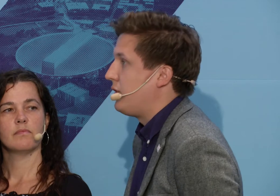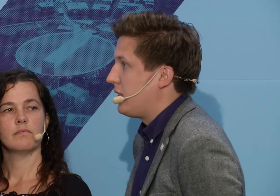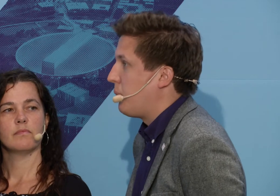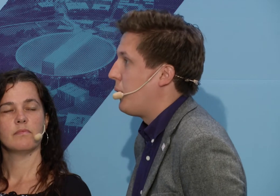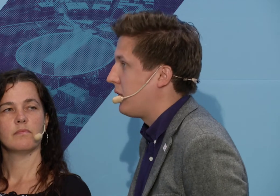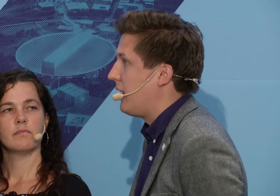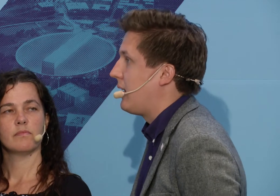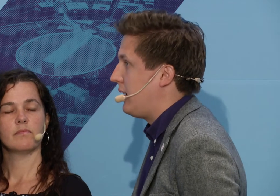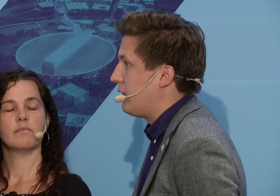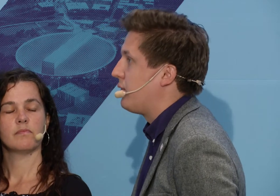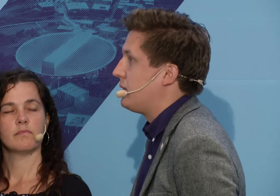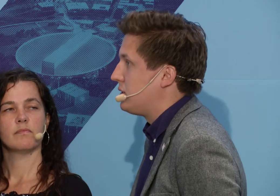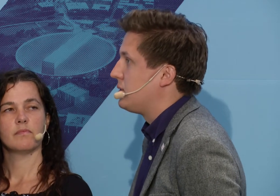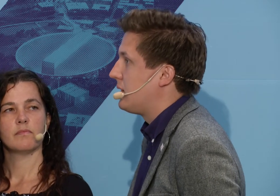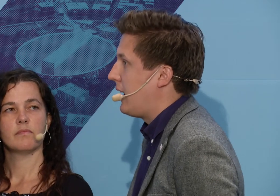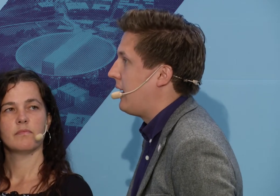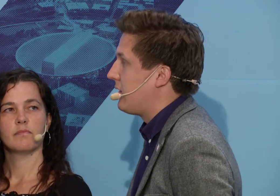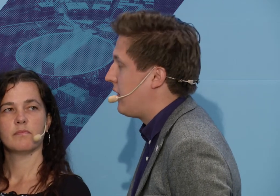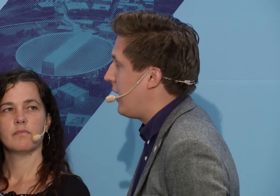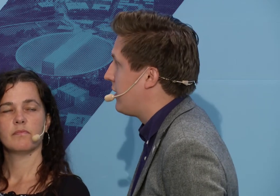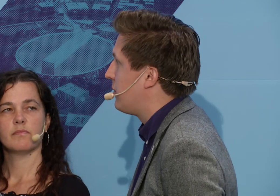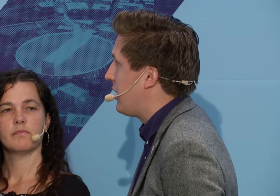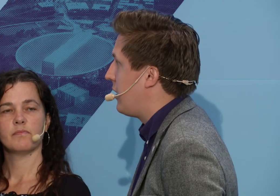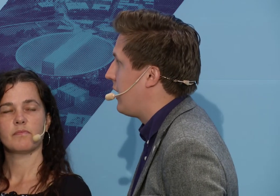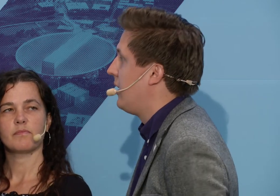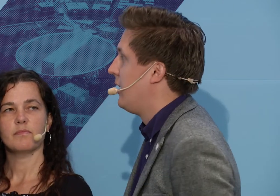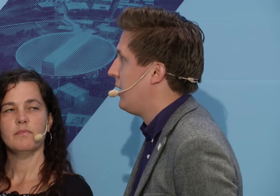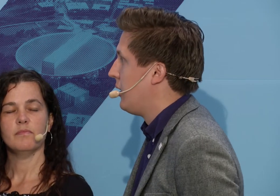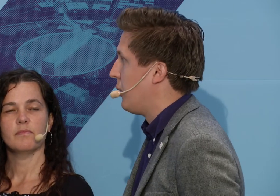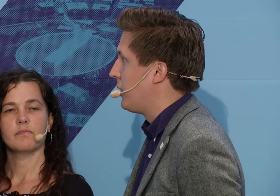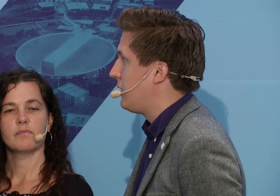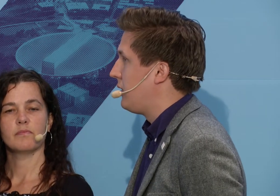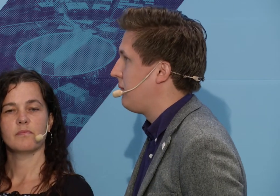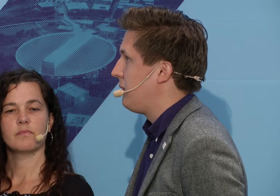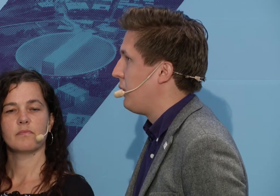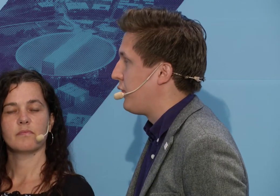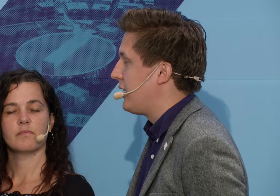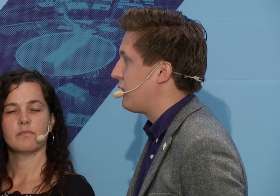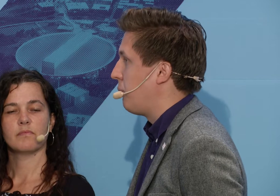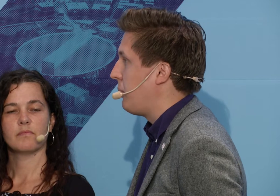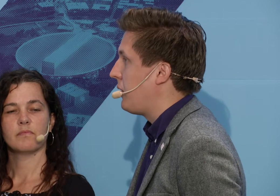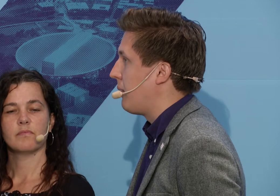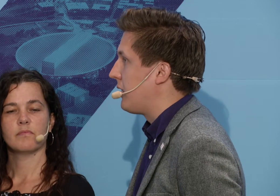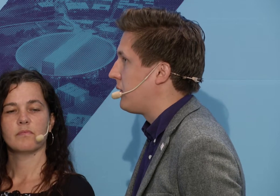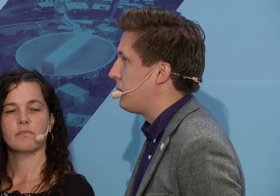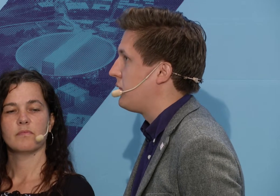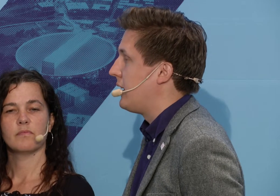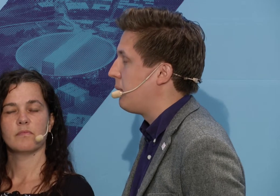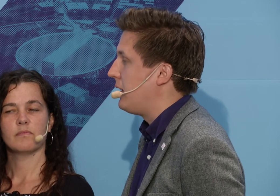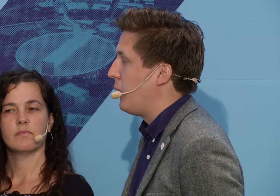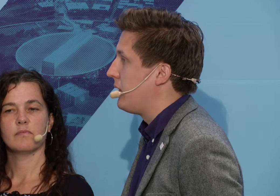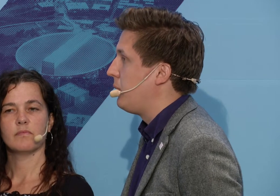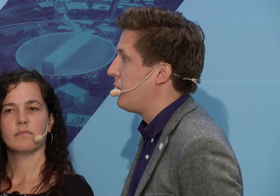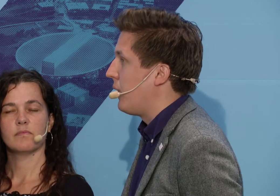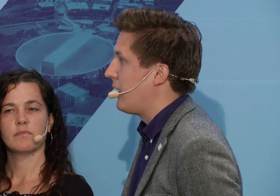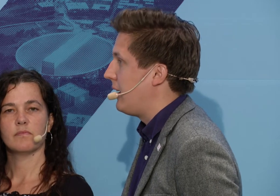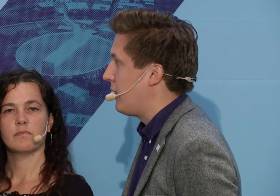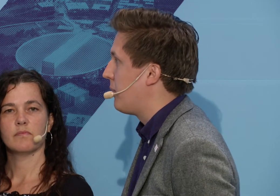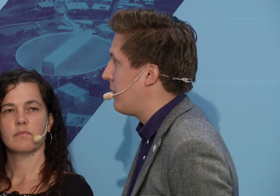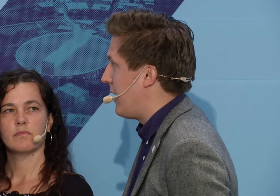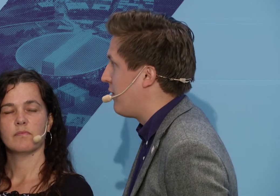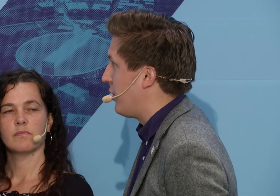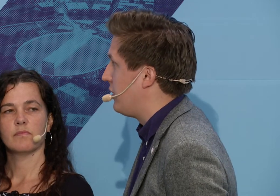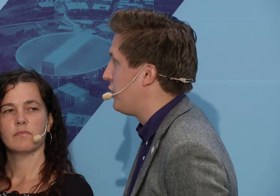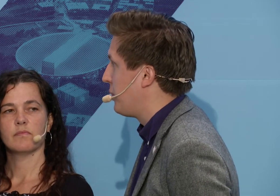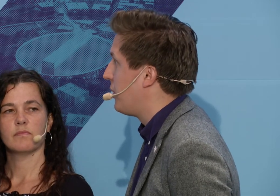Sverige. Det finns rapporter verkligen från i stort sett hela Sverige som säger det. Och ofta så brukar man som student bli dåligt mottagen